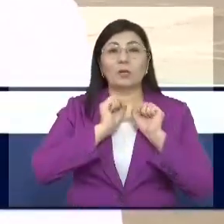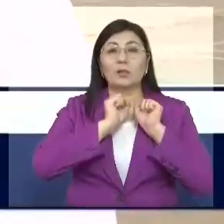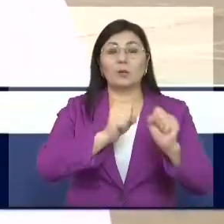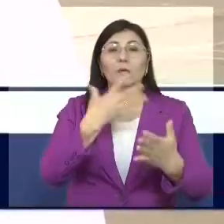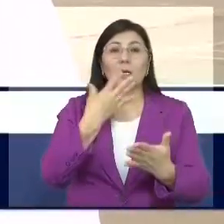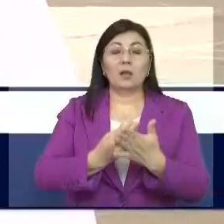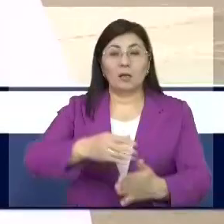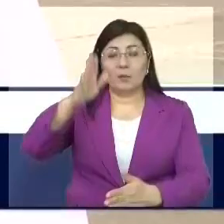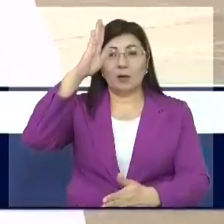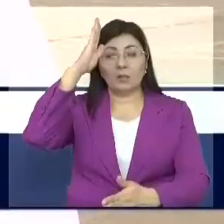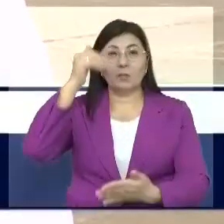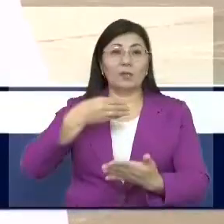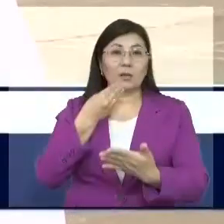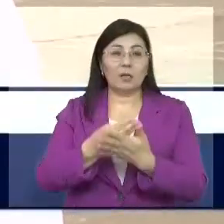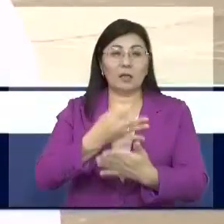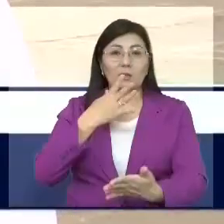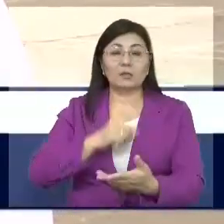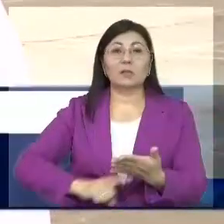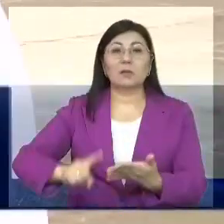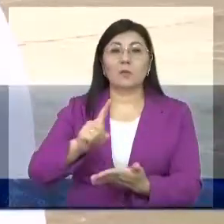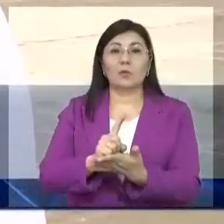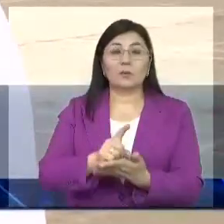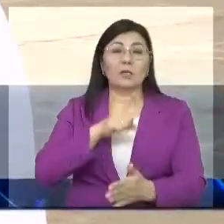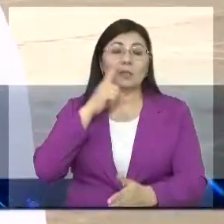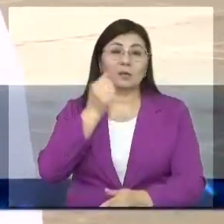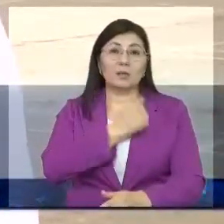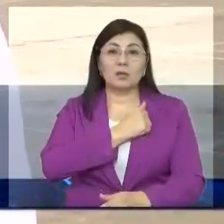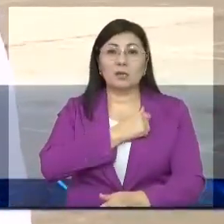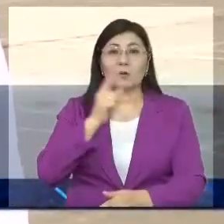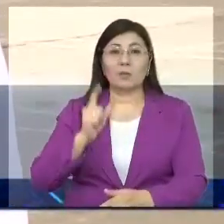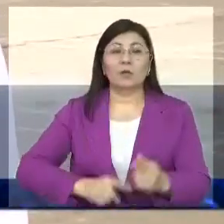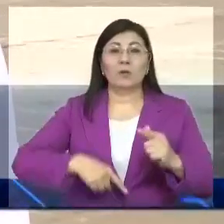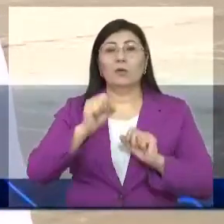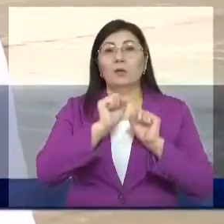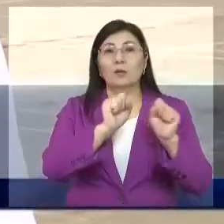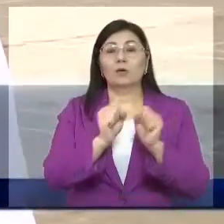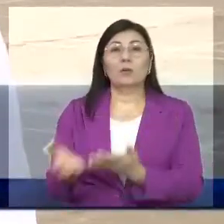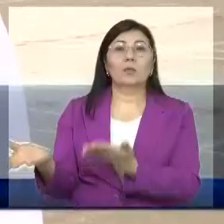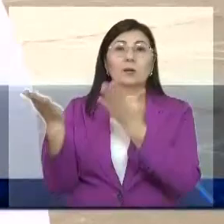азаматтың қасиетті парызы, сондықтан жас сарбаздар отан қорғауға келіп тұр.